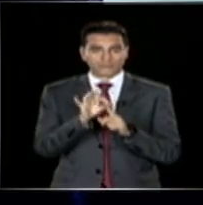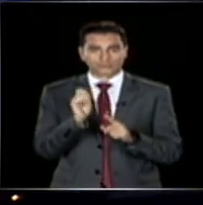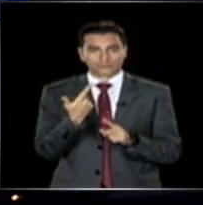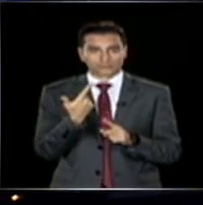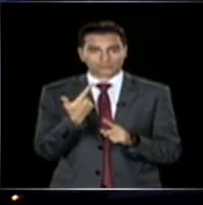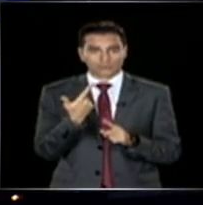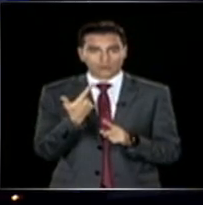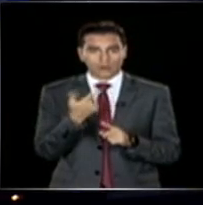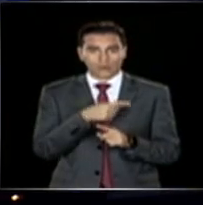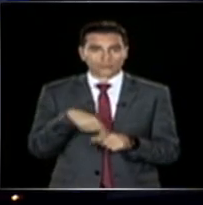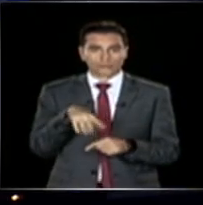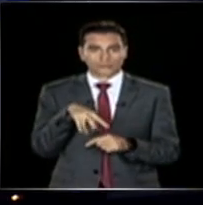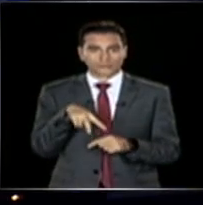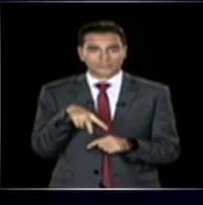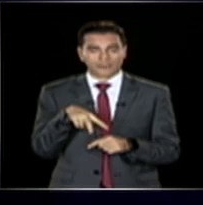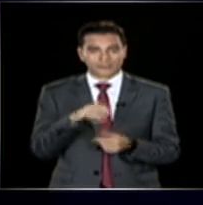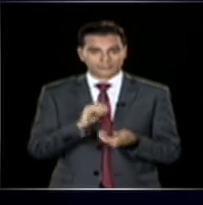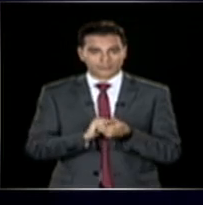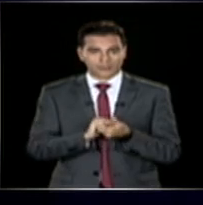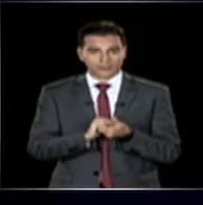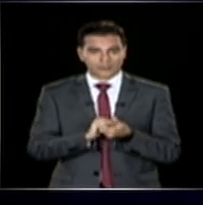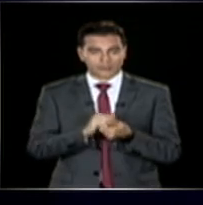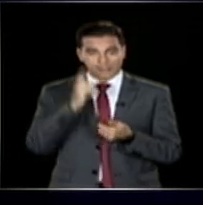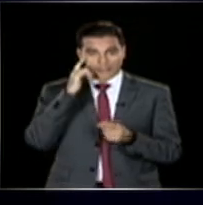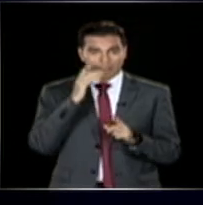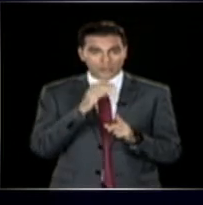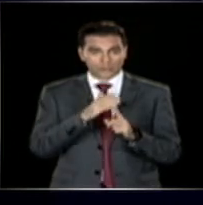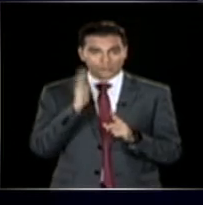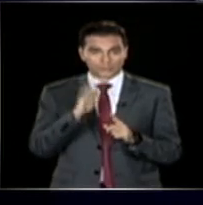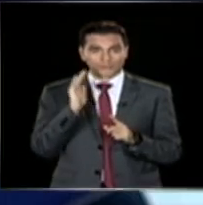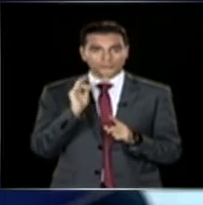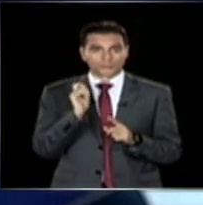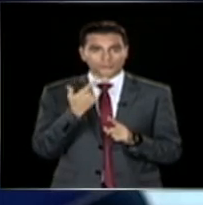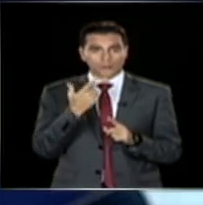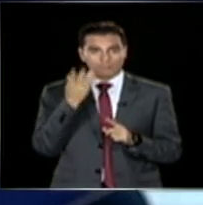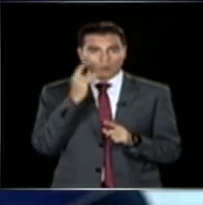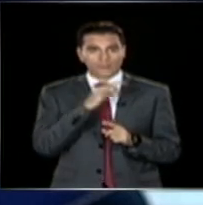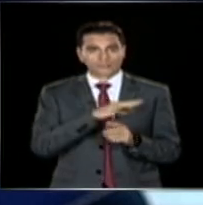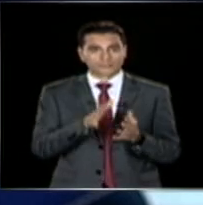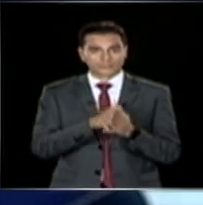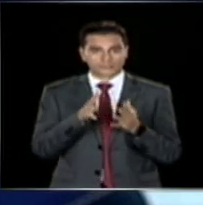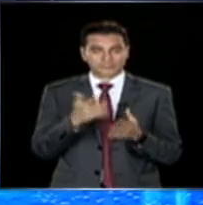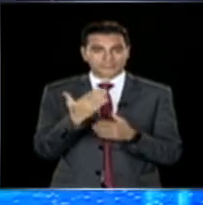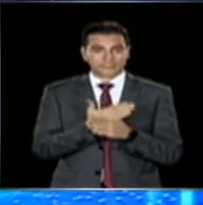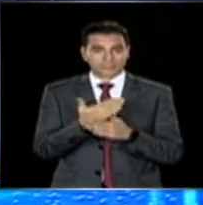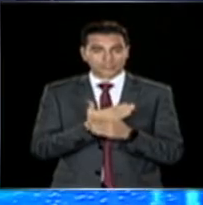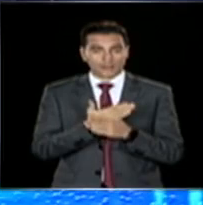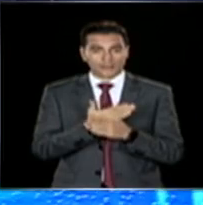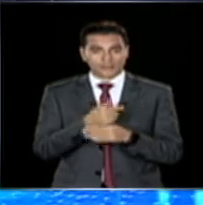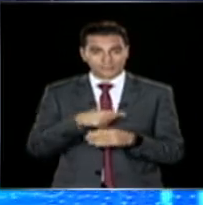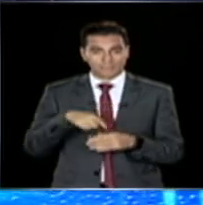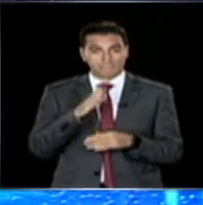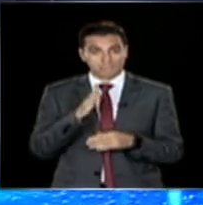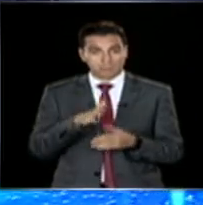السرعة ليكم انتوا التمانية. ركزوا في المعلومات اللي هقولها علشان